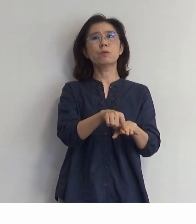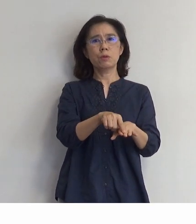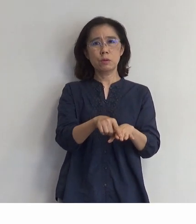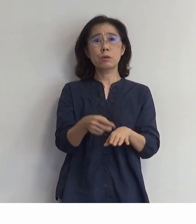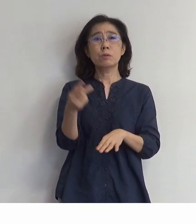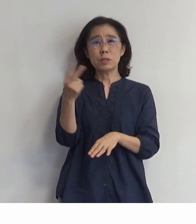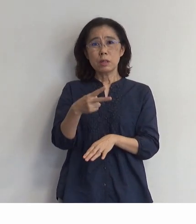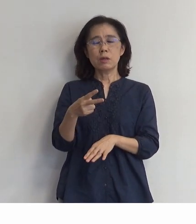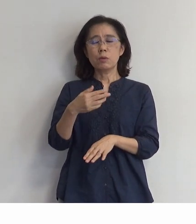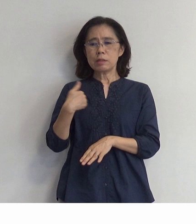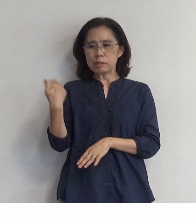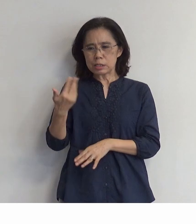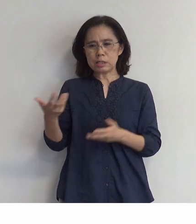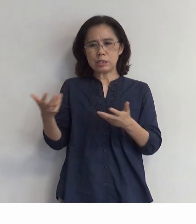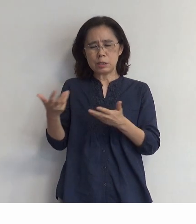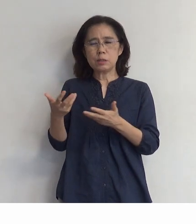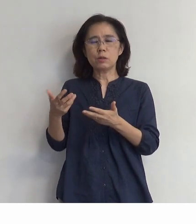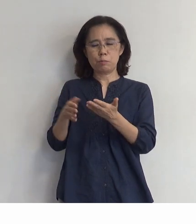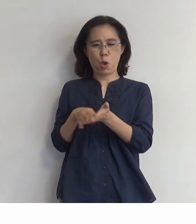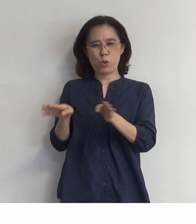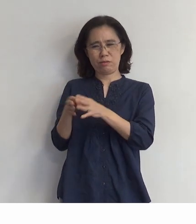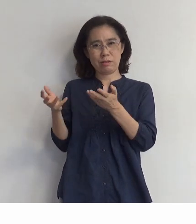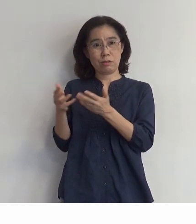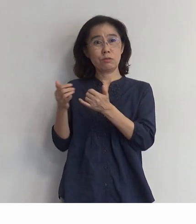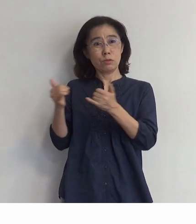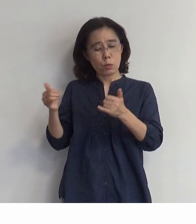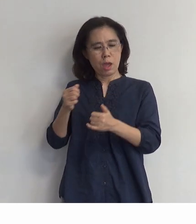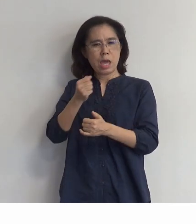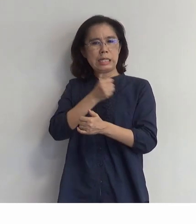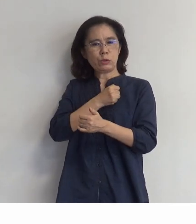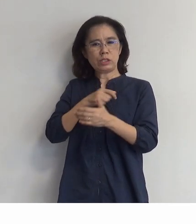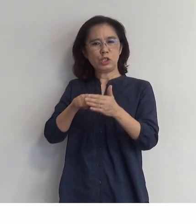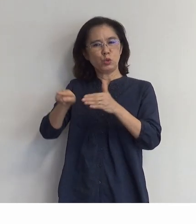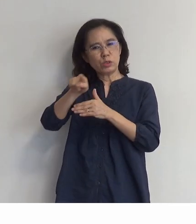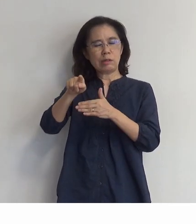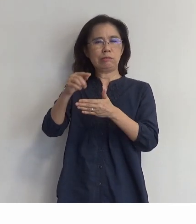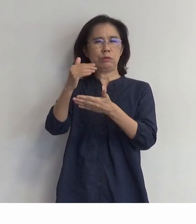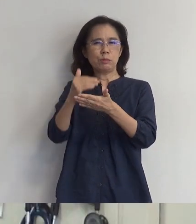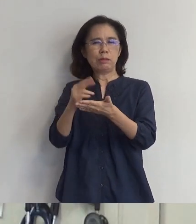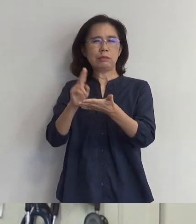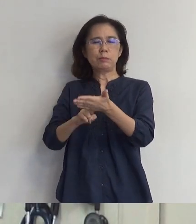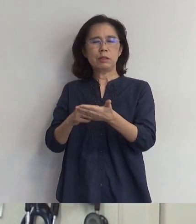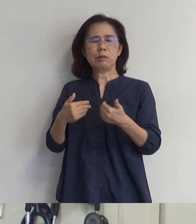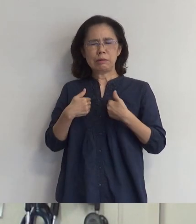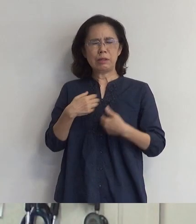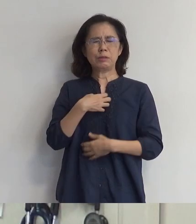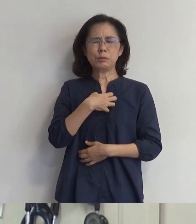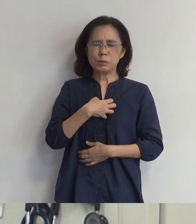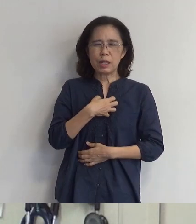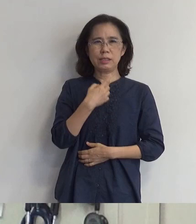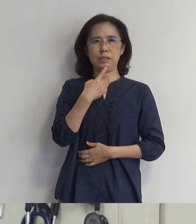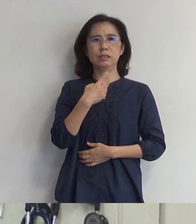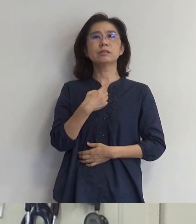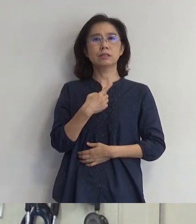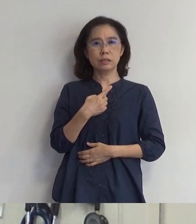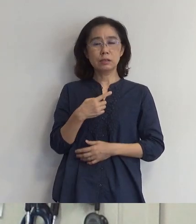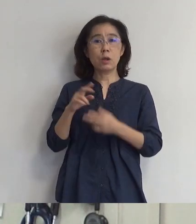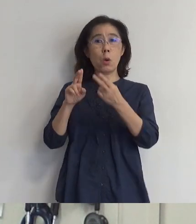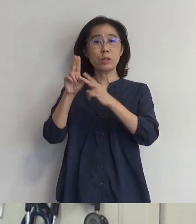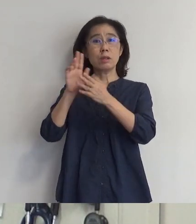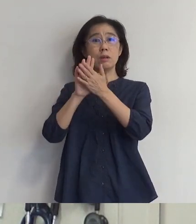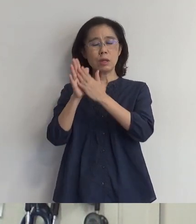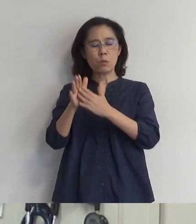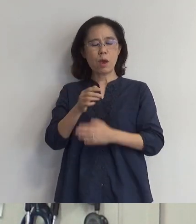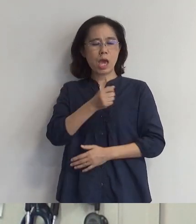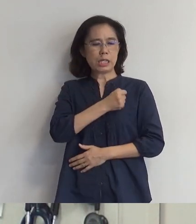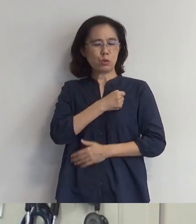上、私たち医療従事者に命の選別を求められるのはつらい。このように沖縄県の命を守